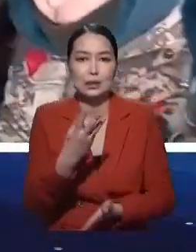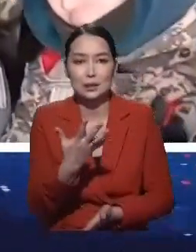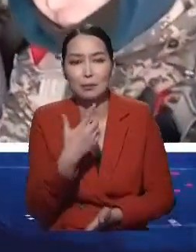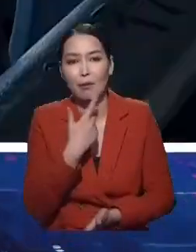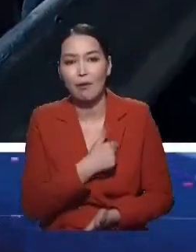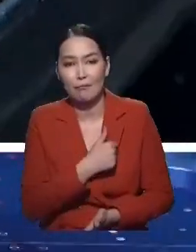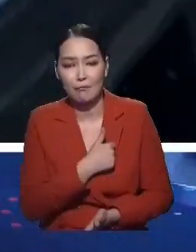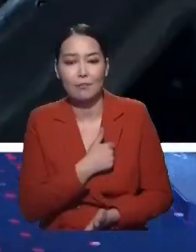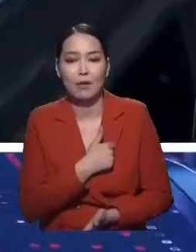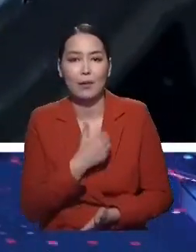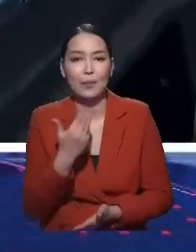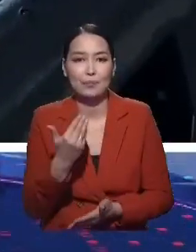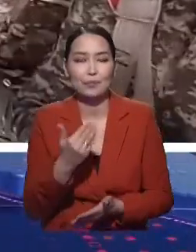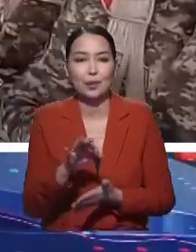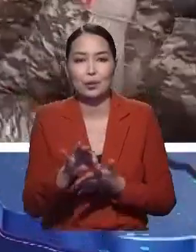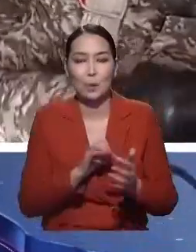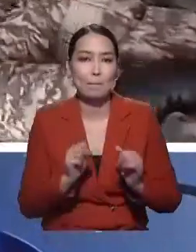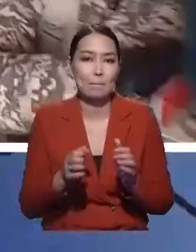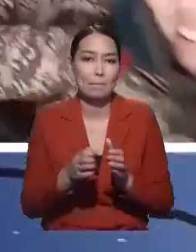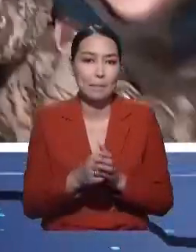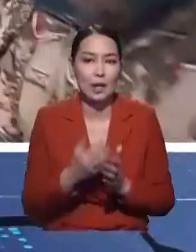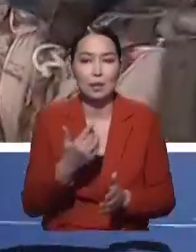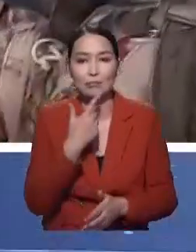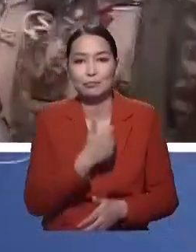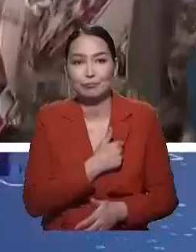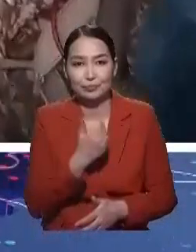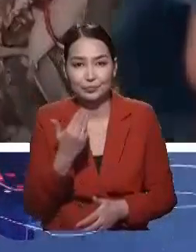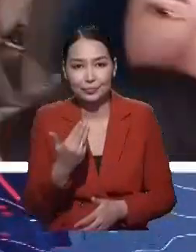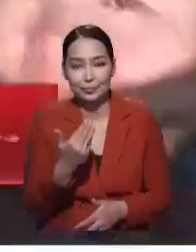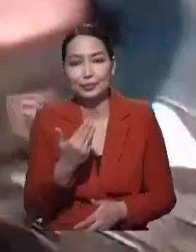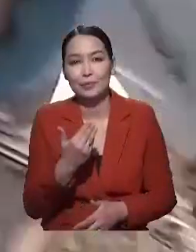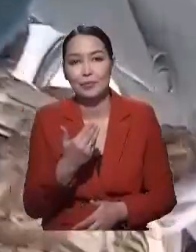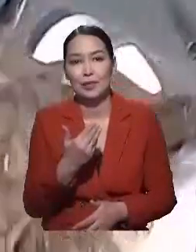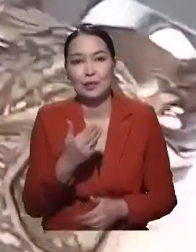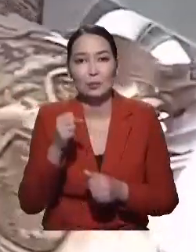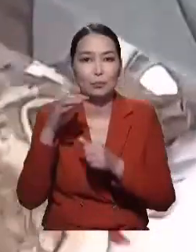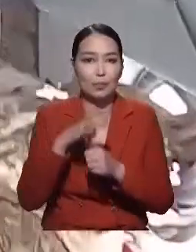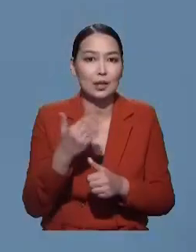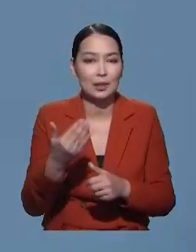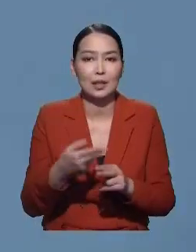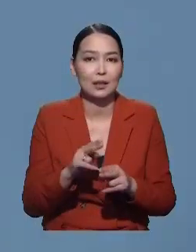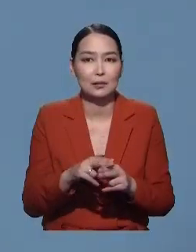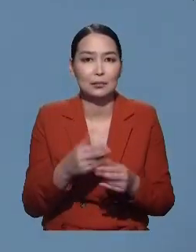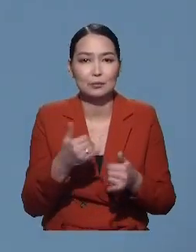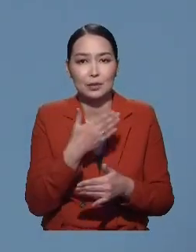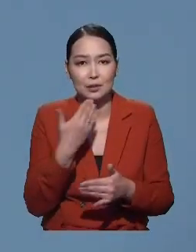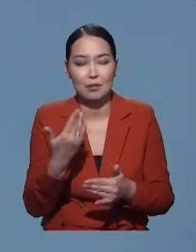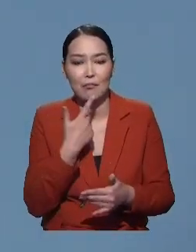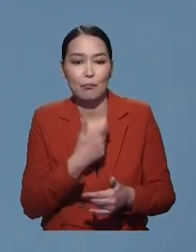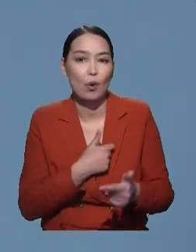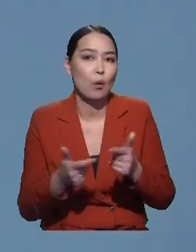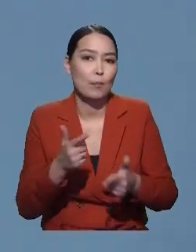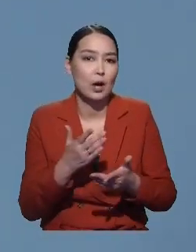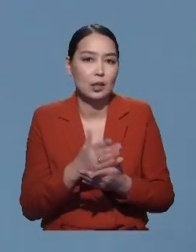гвардейской десантно-штурмовой бригаде. По словам десантниц, парашютные прыжки для них не экстрим, а один из элементов боевой подготовки.